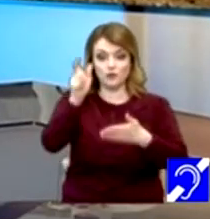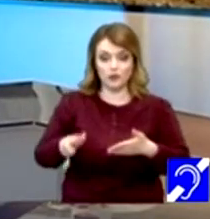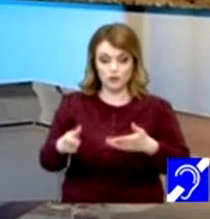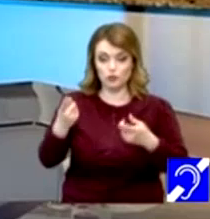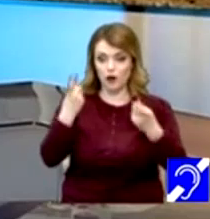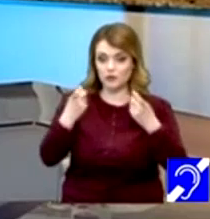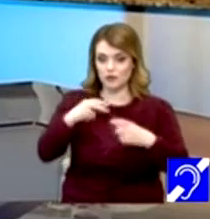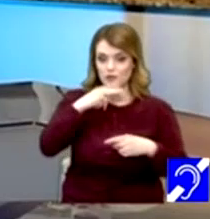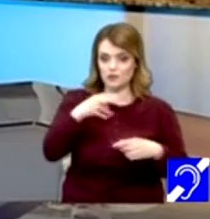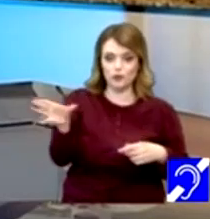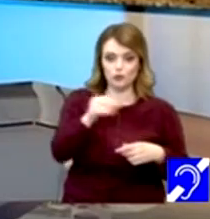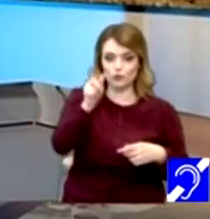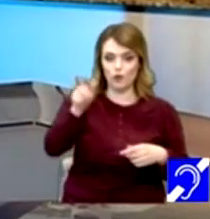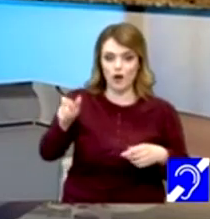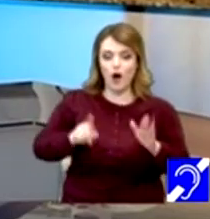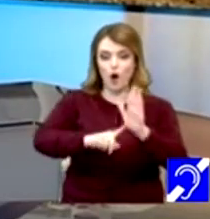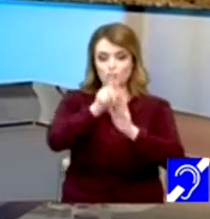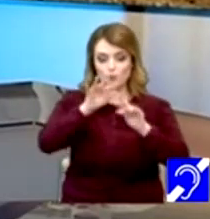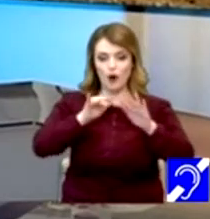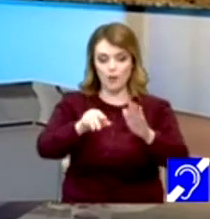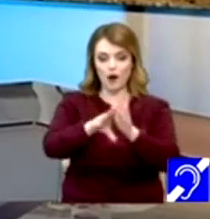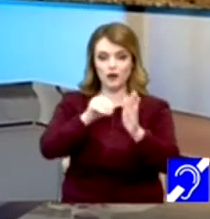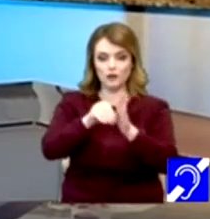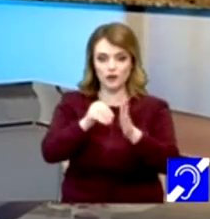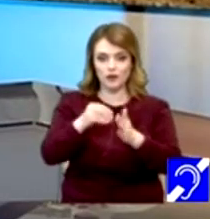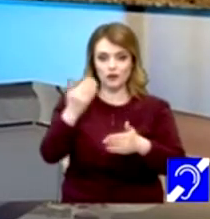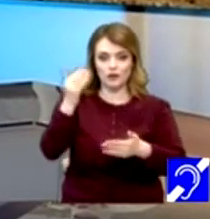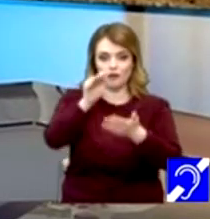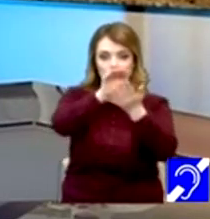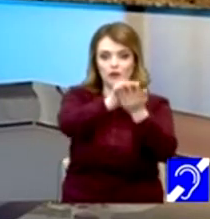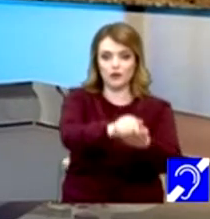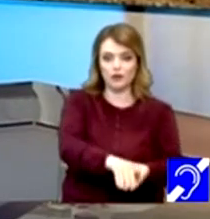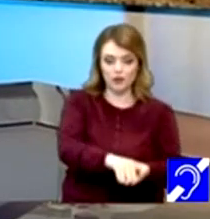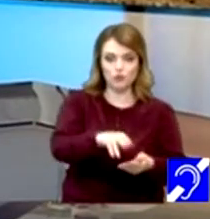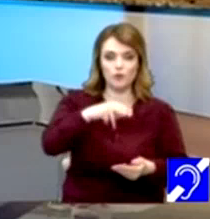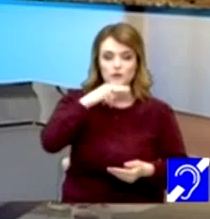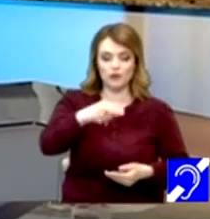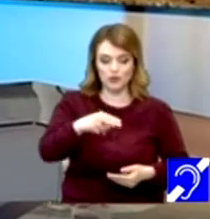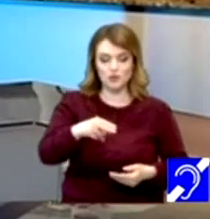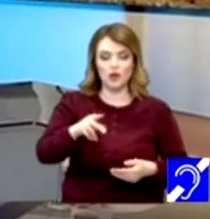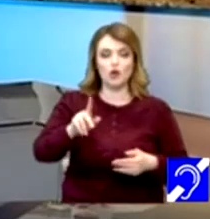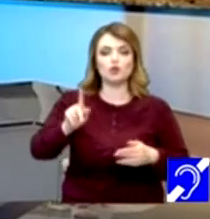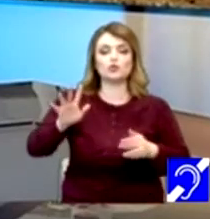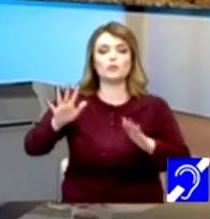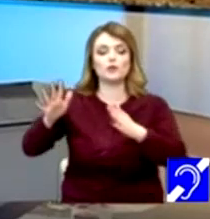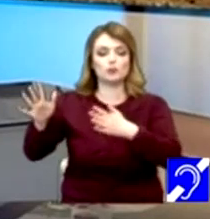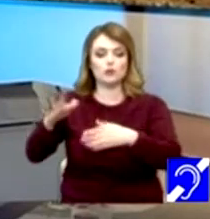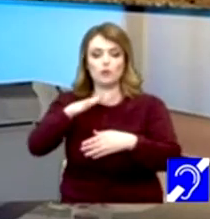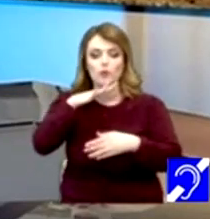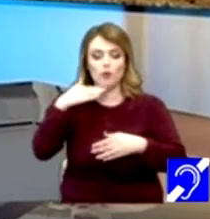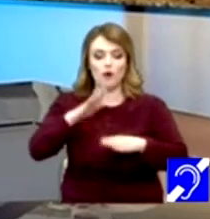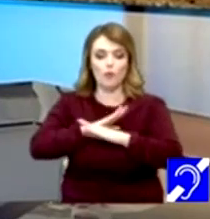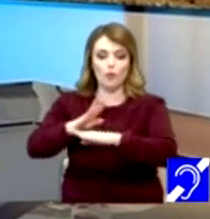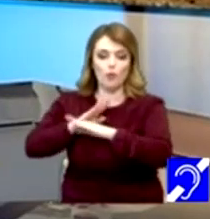tuturor cetățenilor. Acesta și-a început campania electorală dintr-un sicriu pentru a atrage atenția asupra numărului mare de